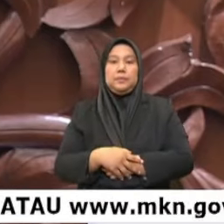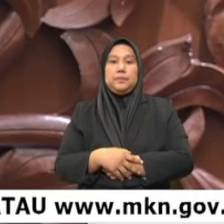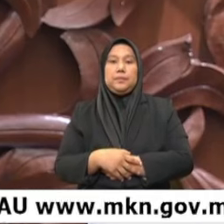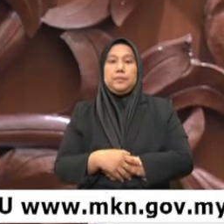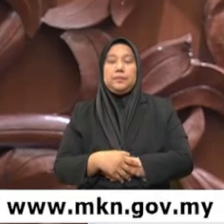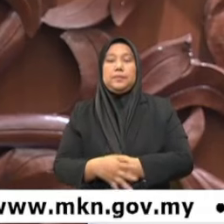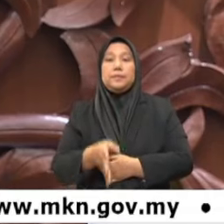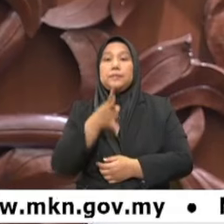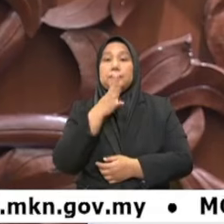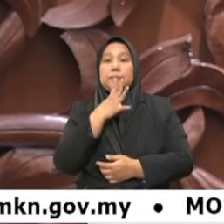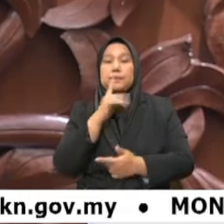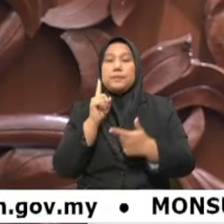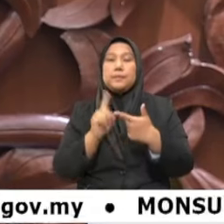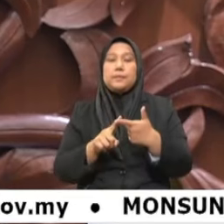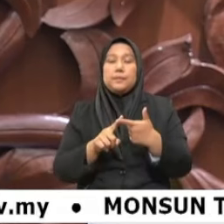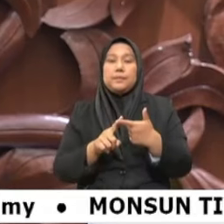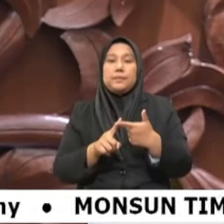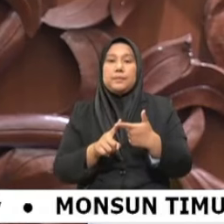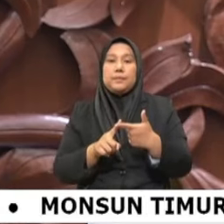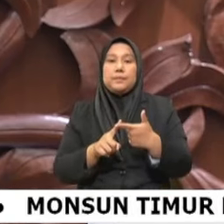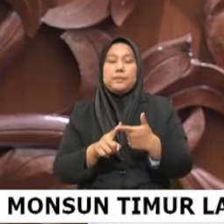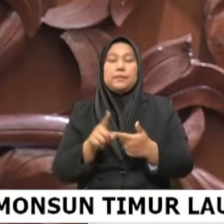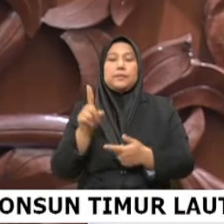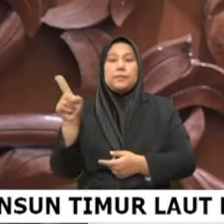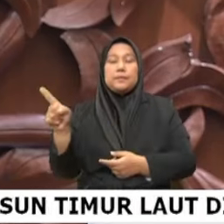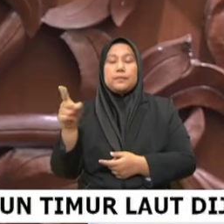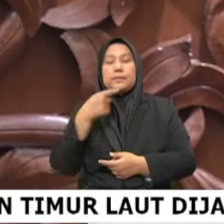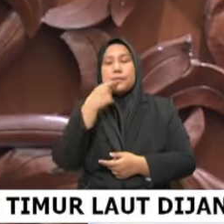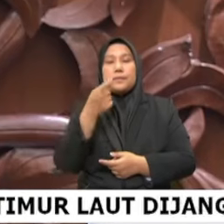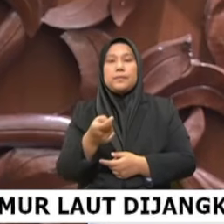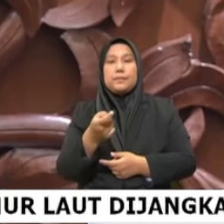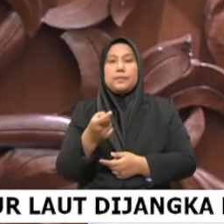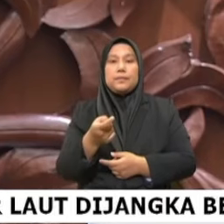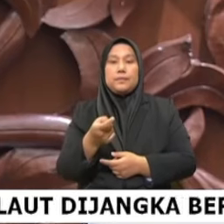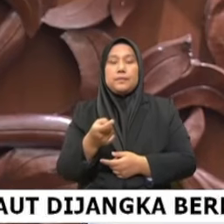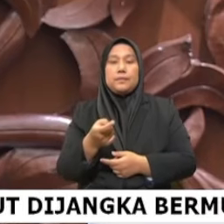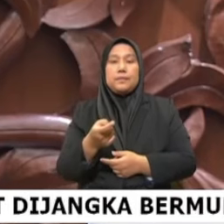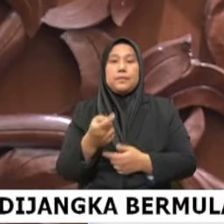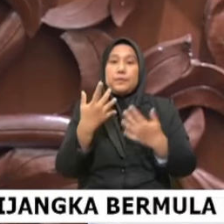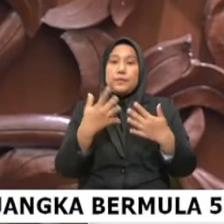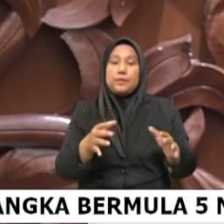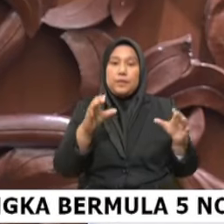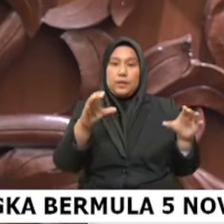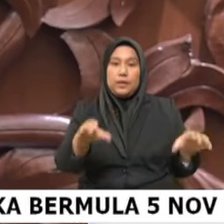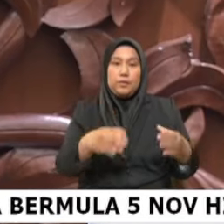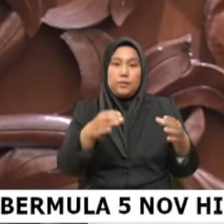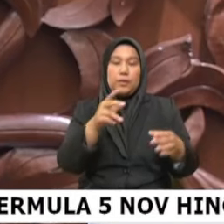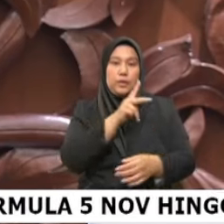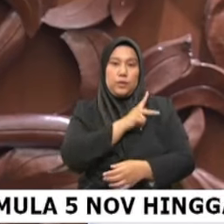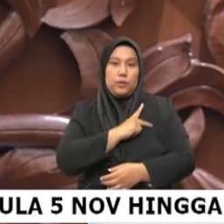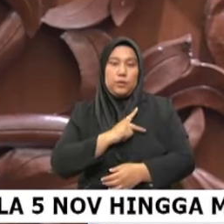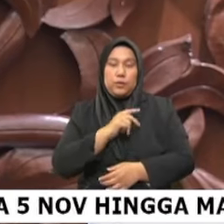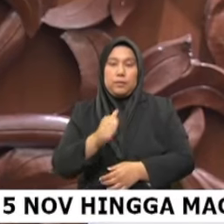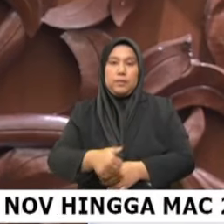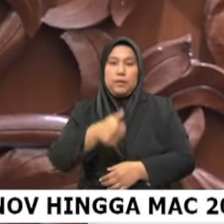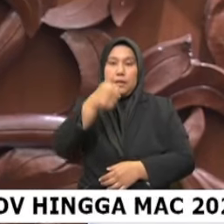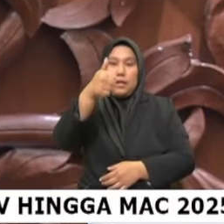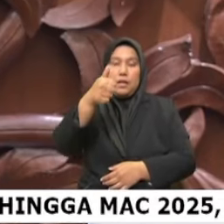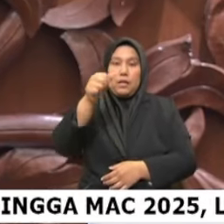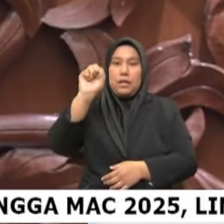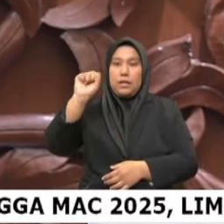72 dalam ucapan yang sama, beliau juga menyebut kenyataan ini telah dibuat oleh Ketua Pengarah